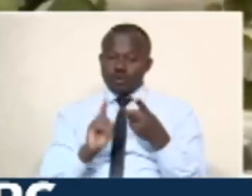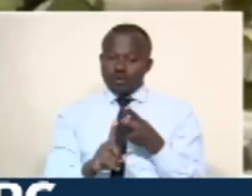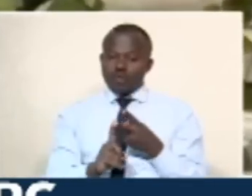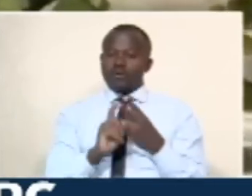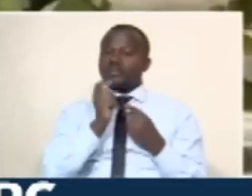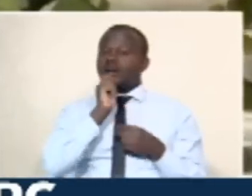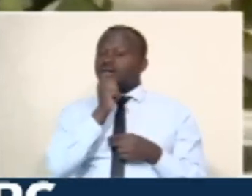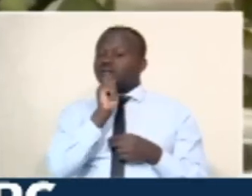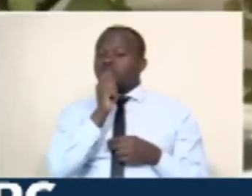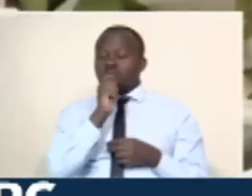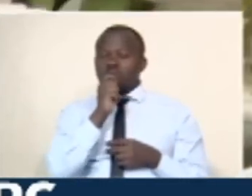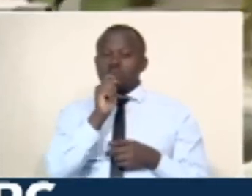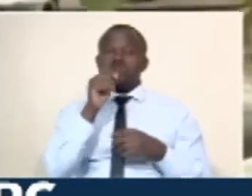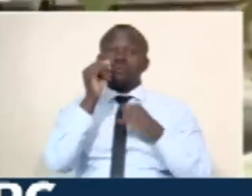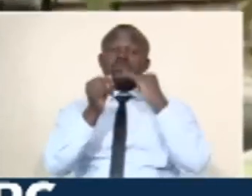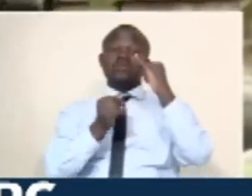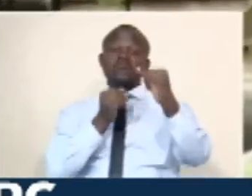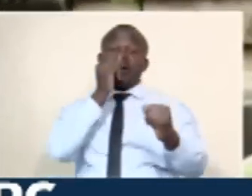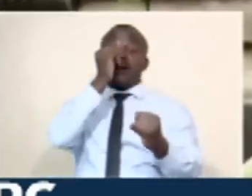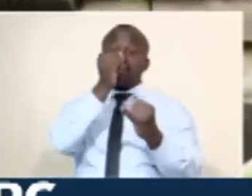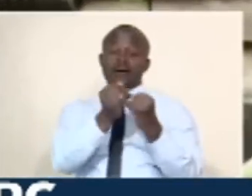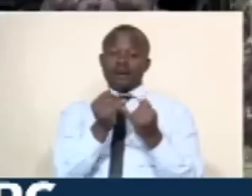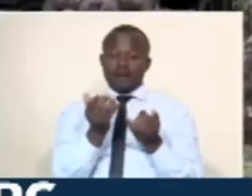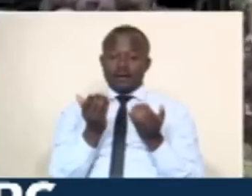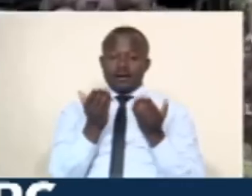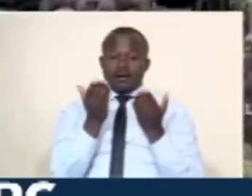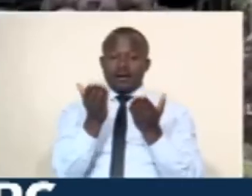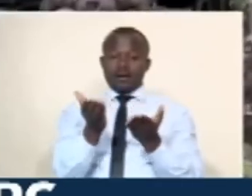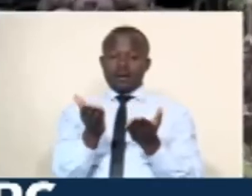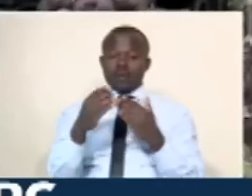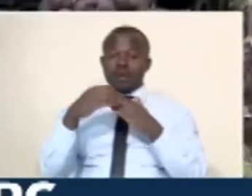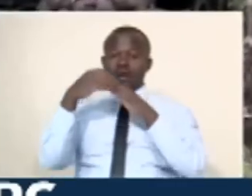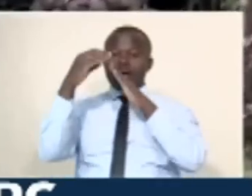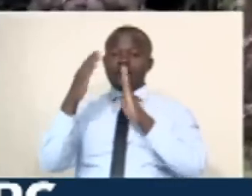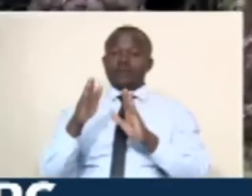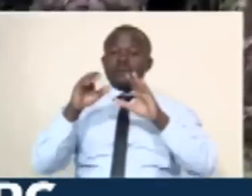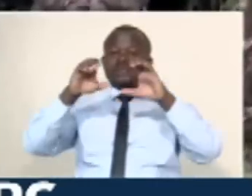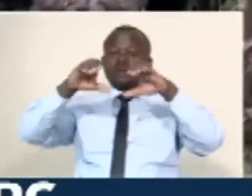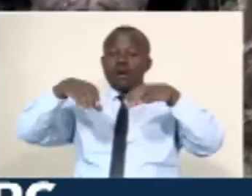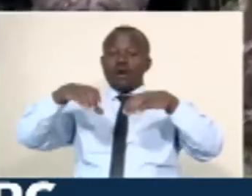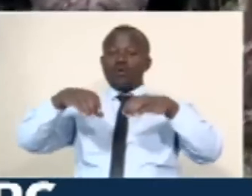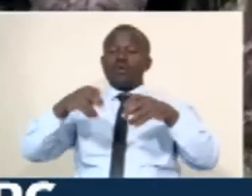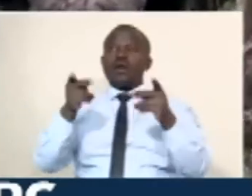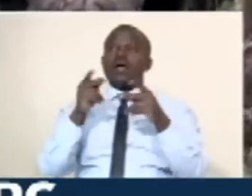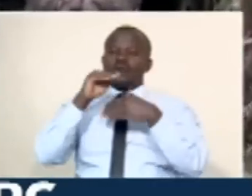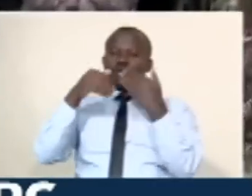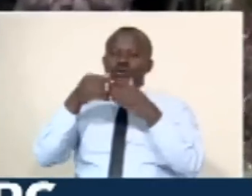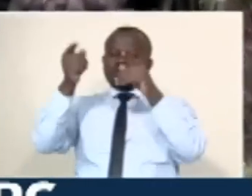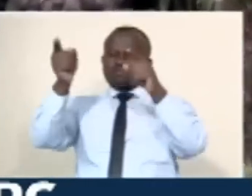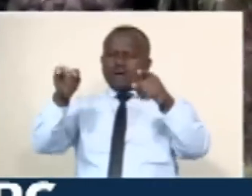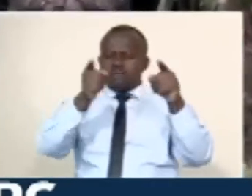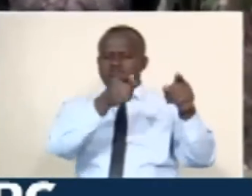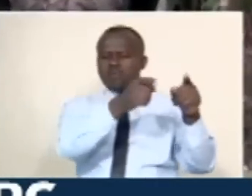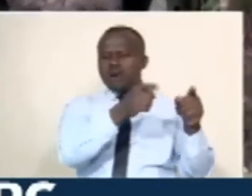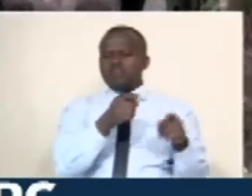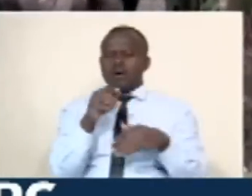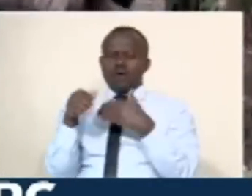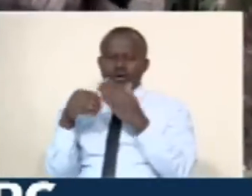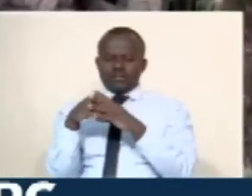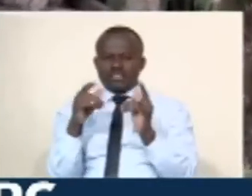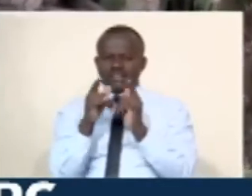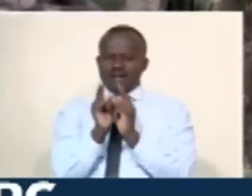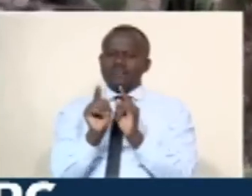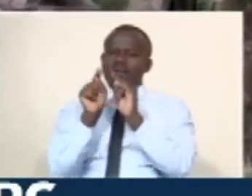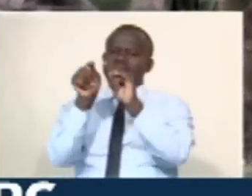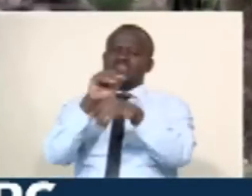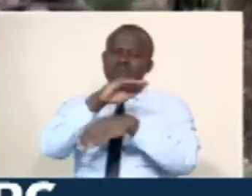ryaba itangazamakuru mpuzamahanga, aho abayobozi ba Congo aho bageze hose, inama bagezeyo iyo ari yo